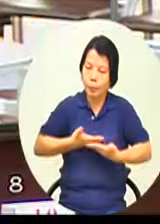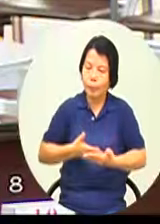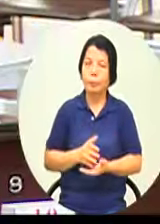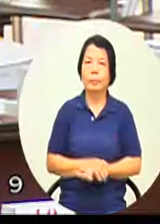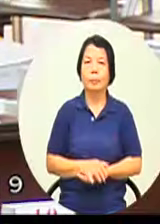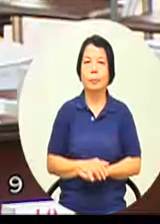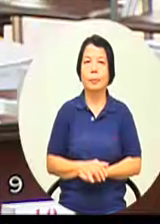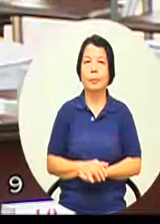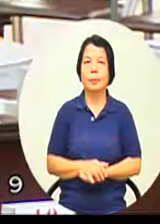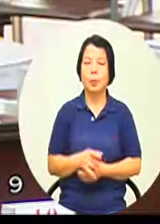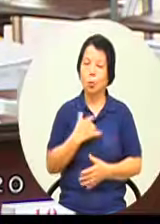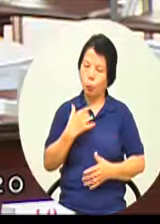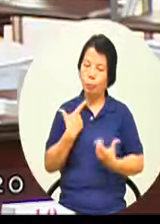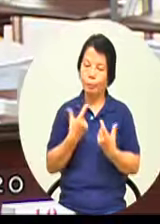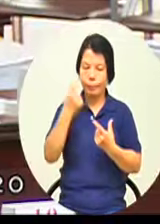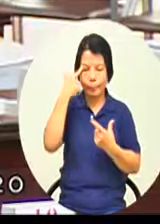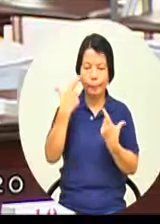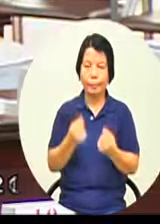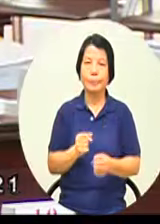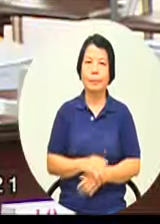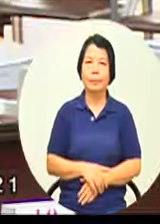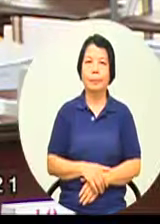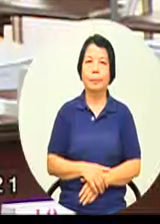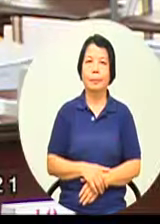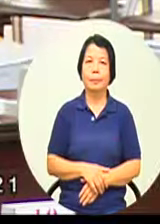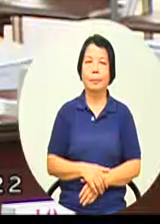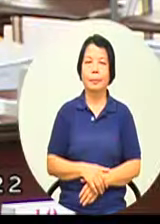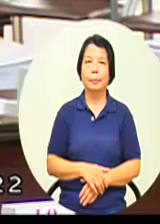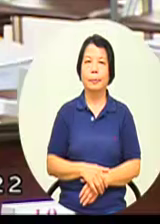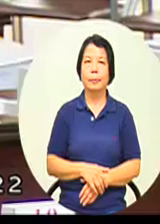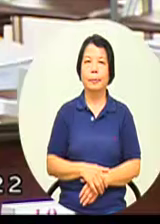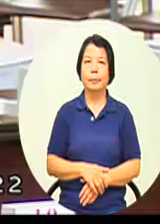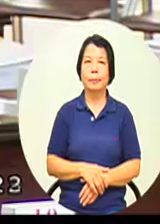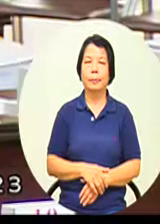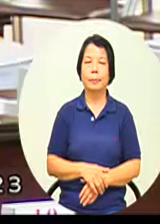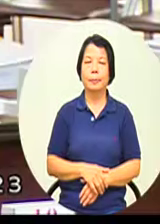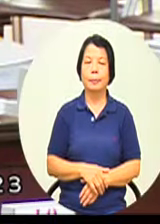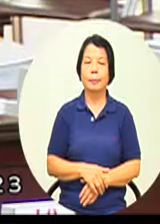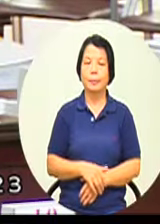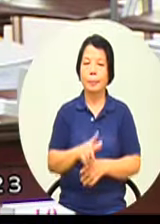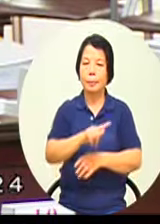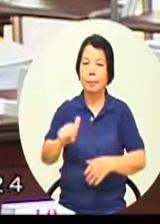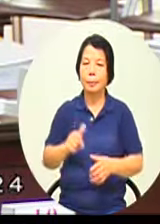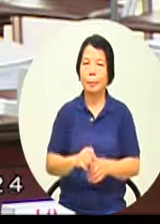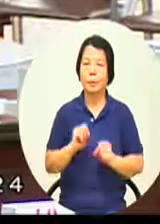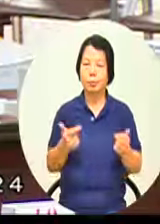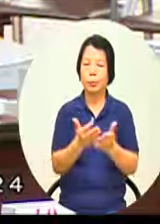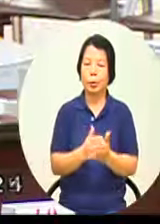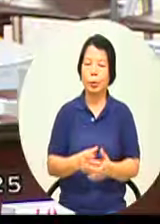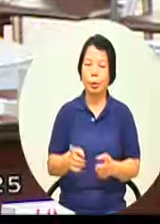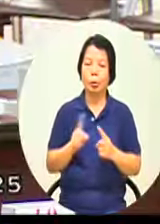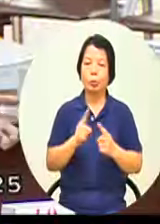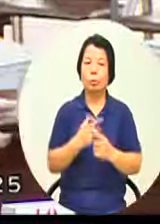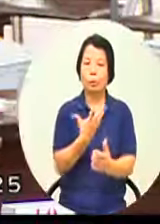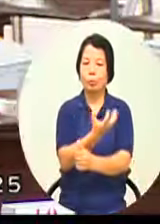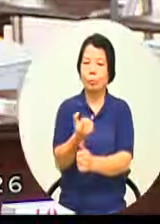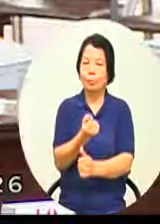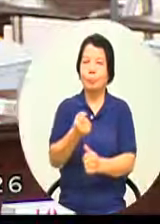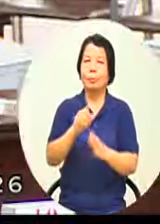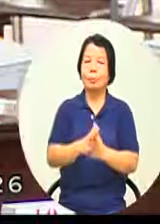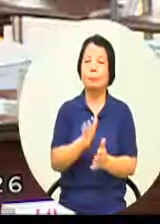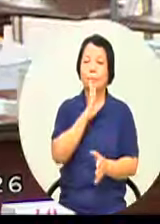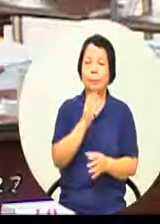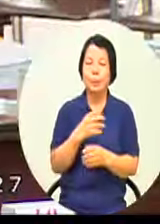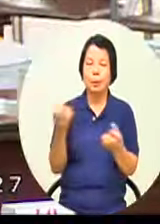这个我来认同啊。哦，但是呢，我等下讲下就是讲，哦，这个物件呢，都唔是讲掌握的，咱认为是天灾地变